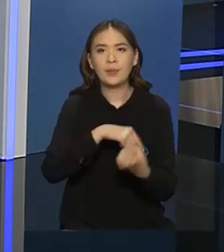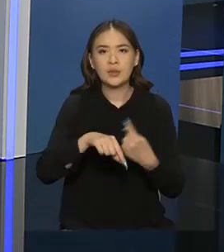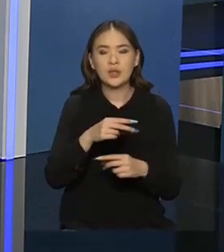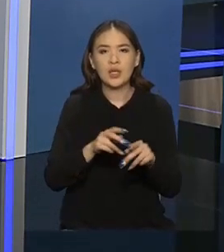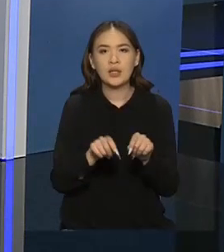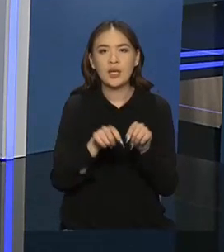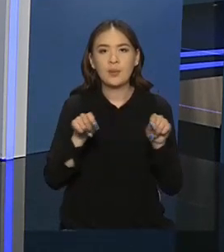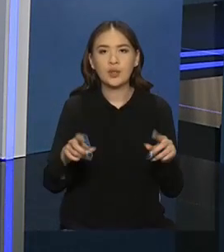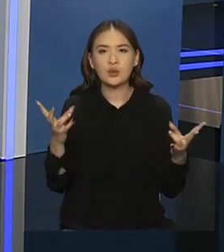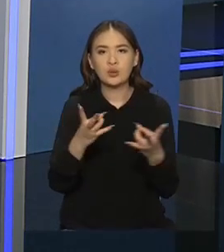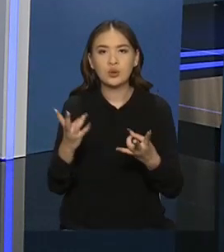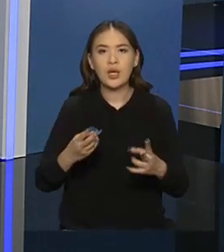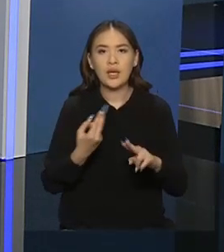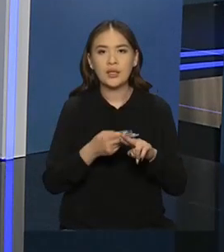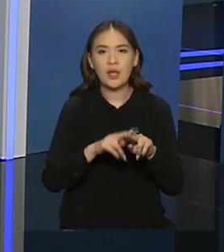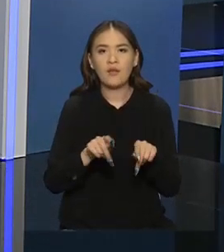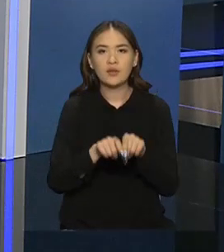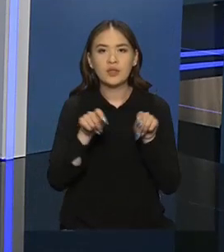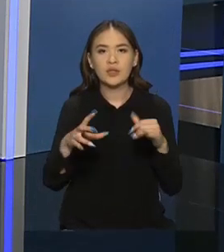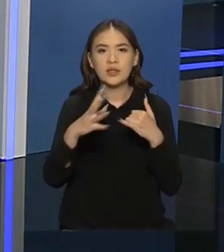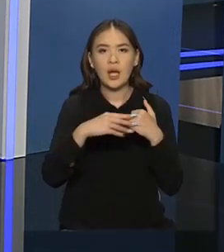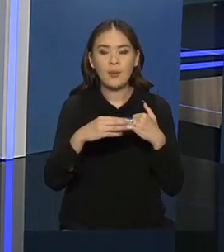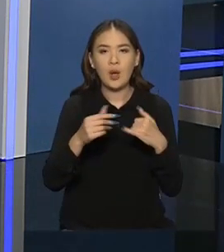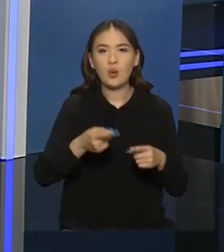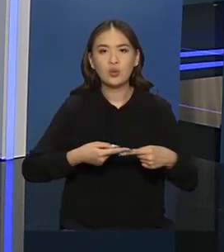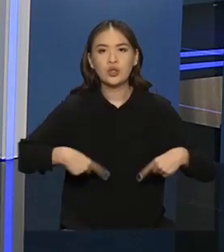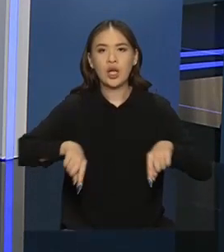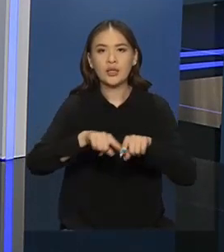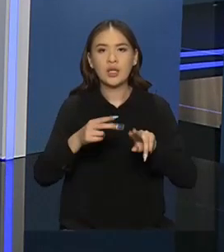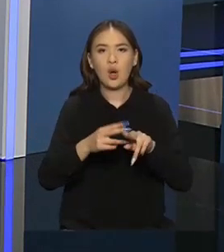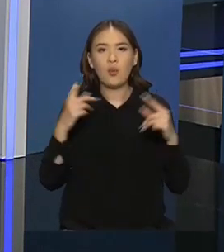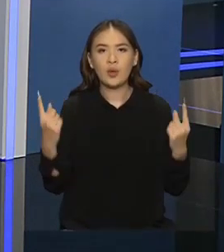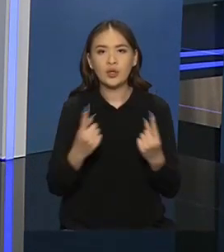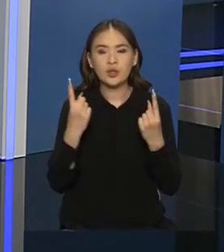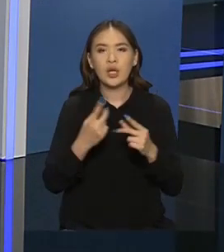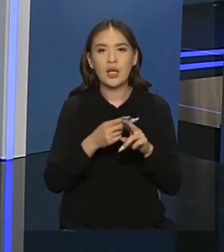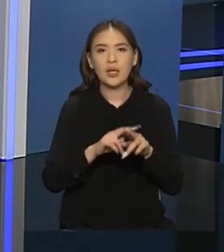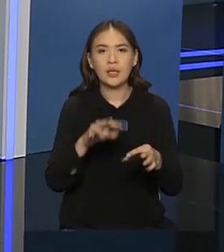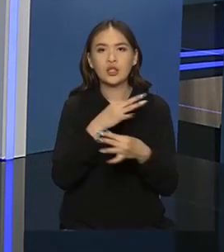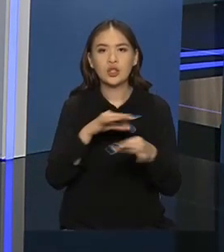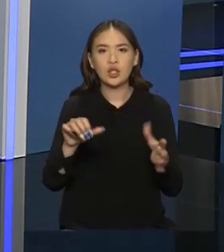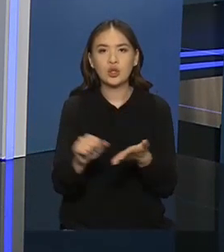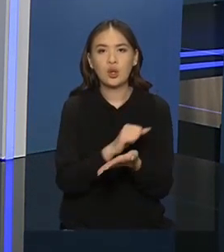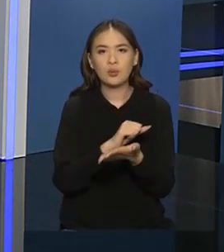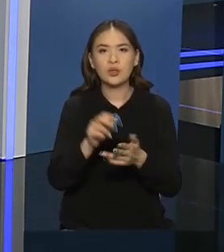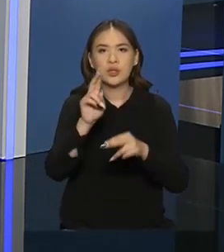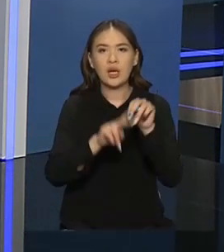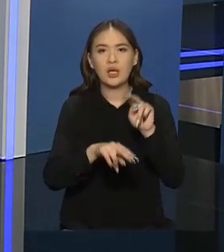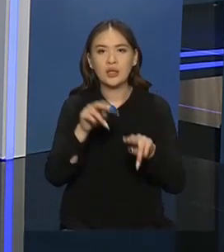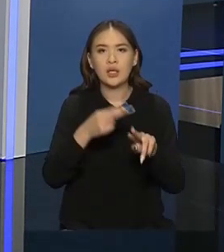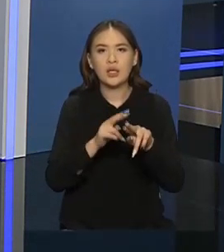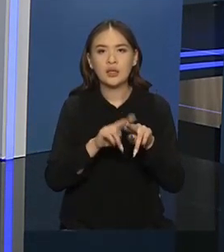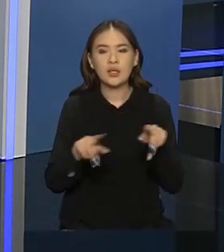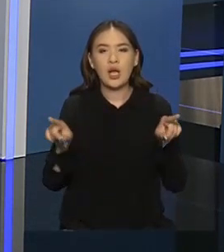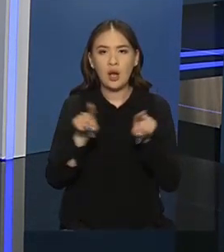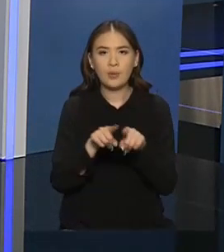все необходимые условия это выделение земельных участков упрощенной оформление разрешительных документов строительства инфраструктуры